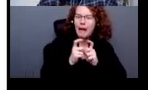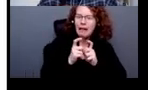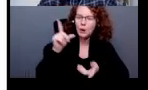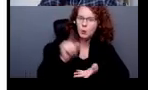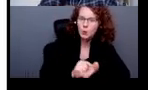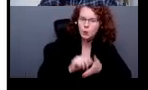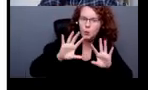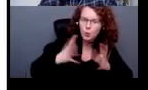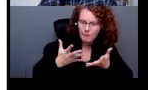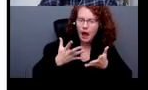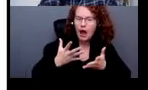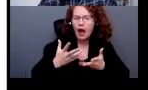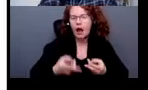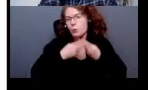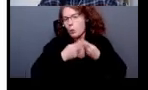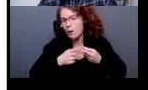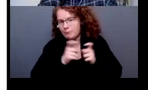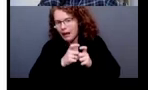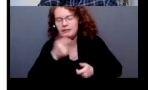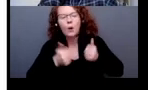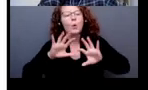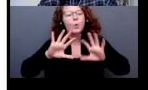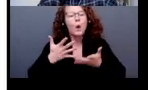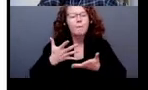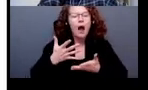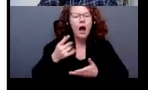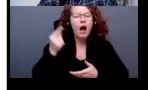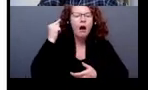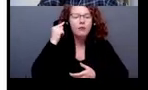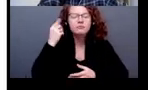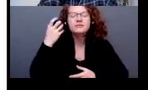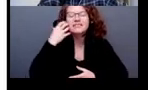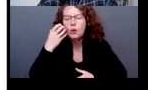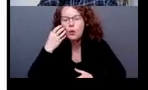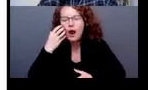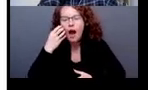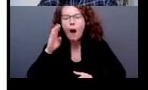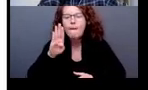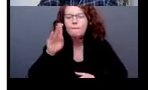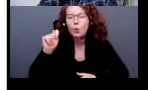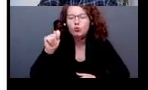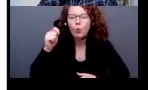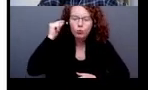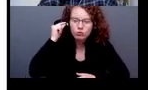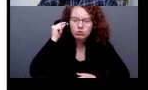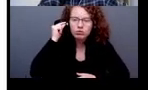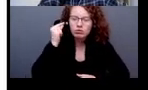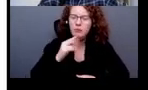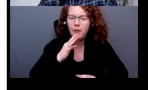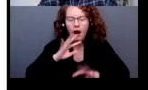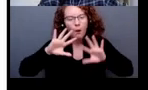attention à, je ne sais pas, tel ou tel fonctionnement de la technologie qui pourrait